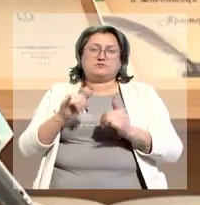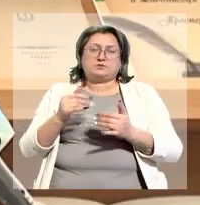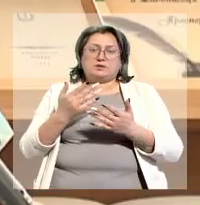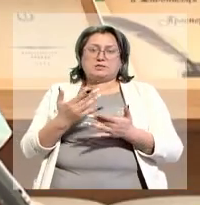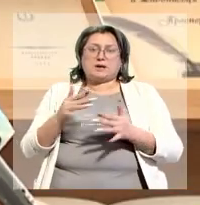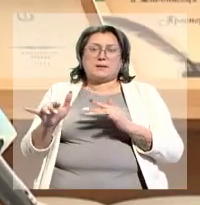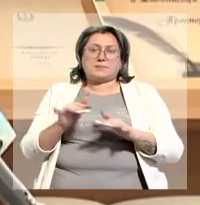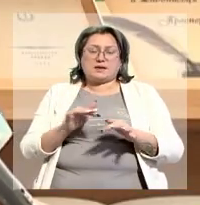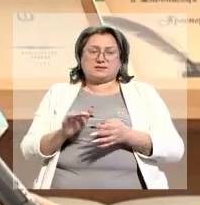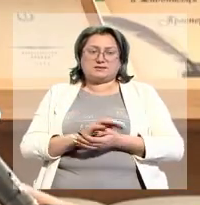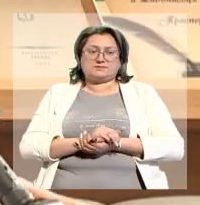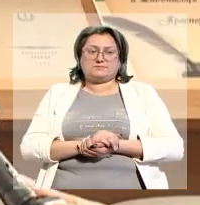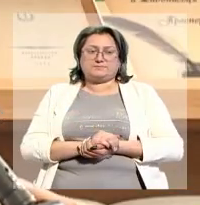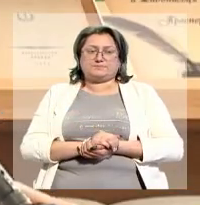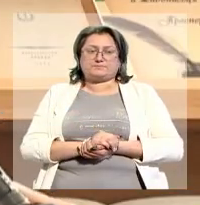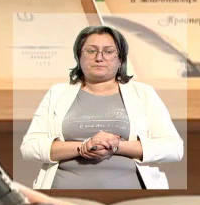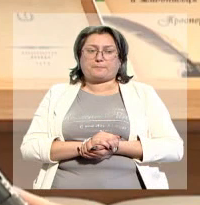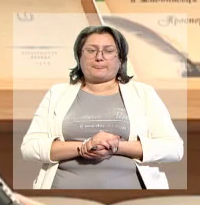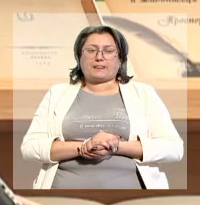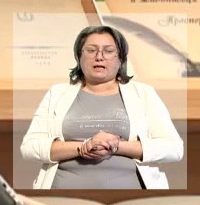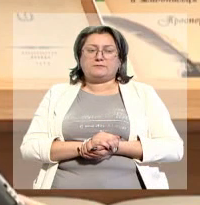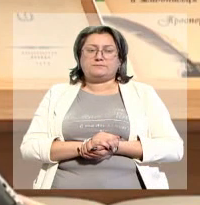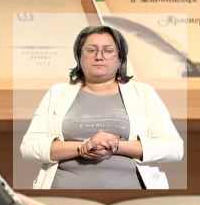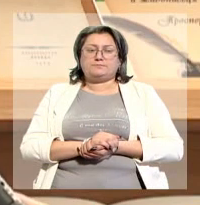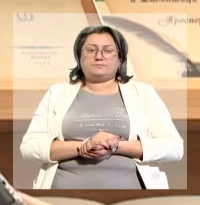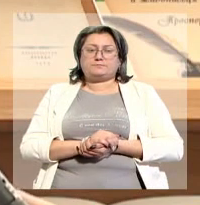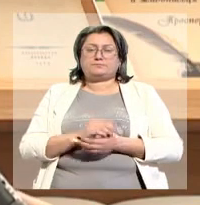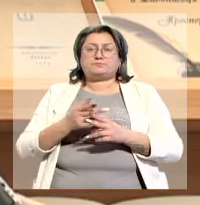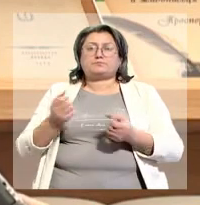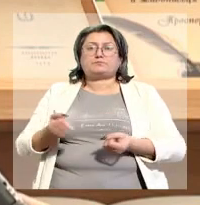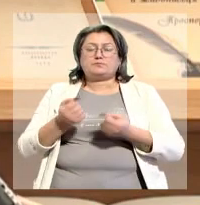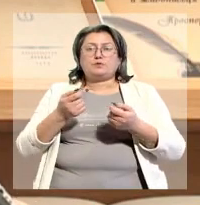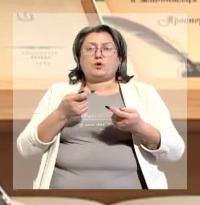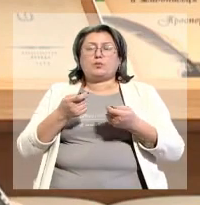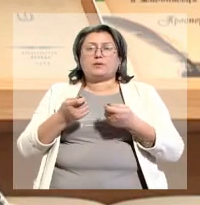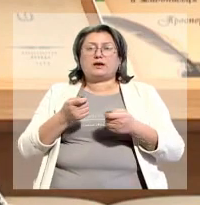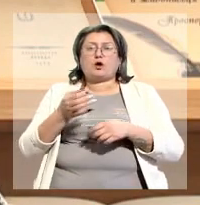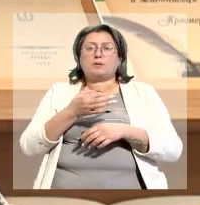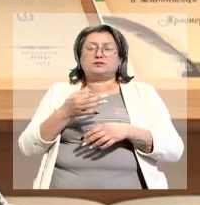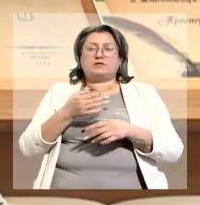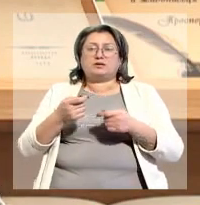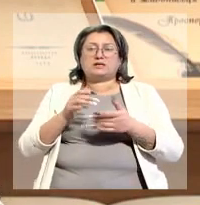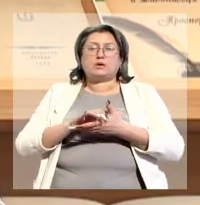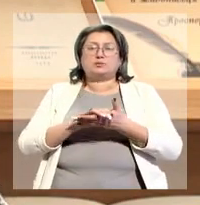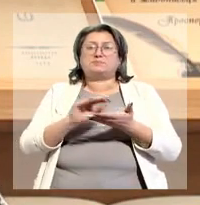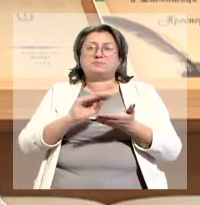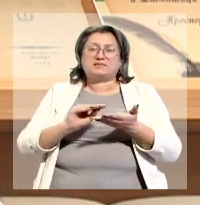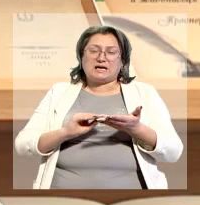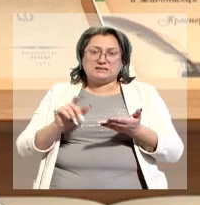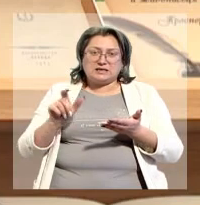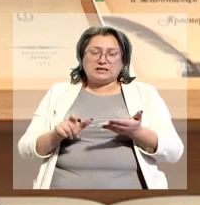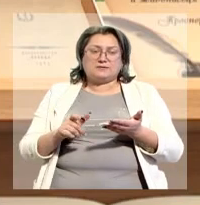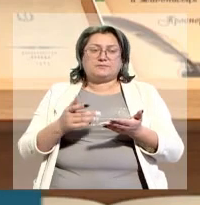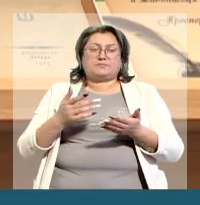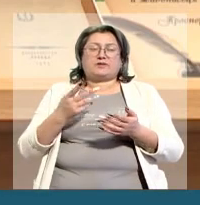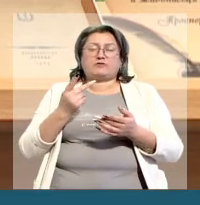в развитие нашей области. Жалпы кітапханамыз жазушылар одағының облыстық әкімдігінің мәдениет басқармасының қолдауымен өңіріміз бойынша қазақ